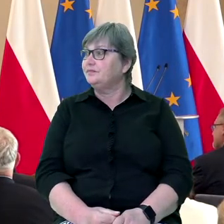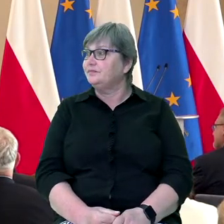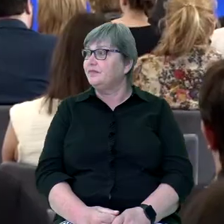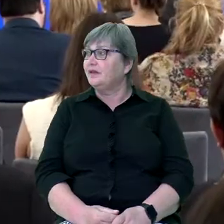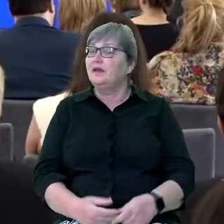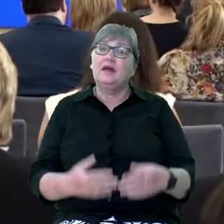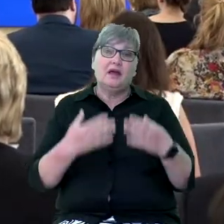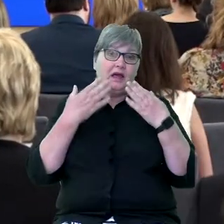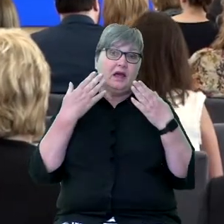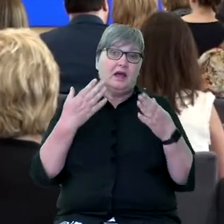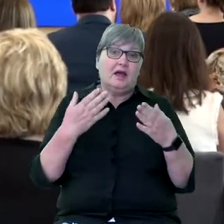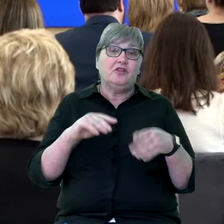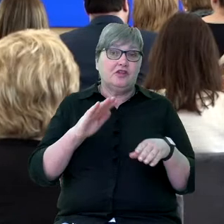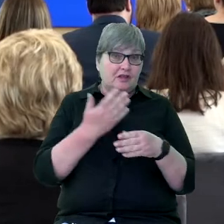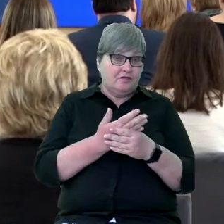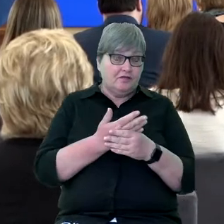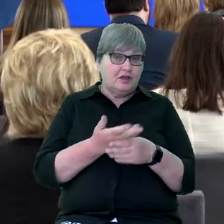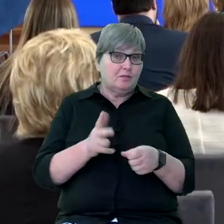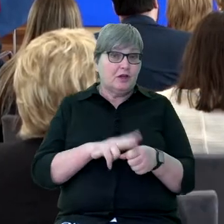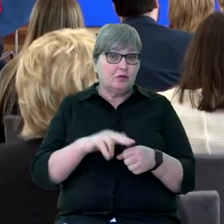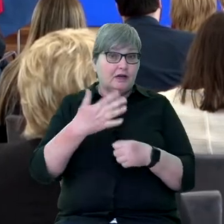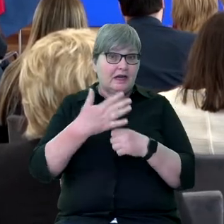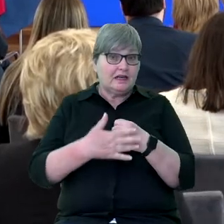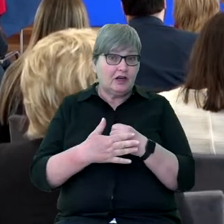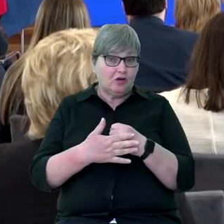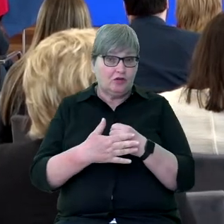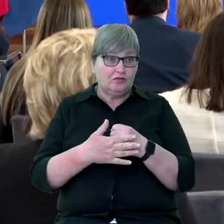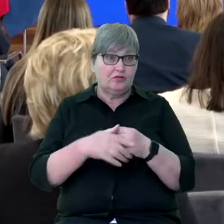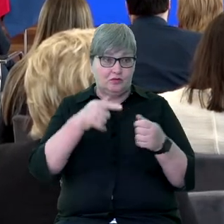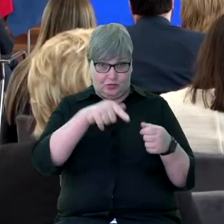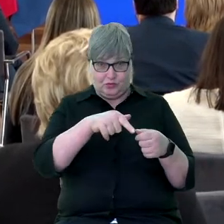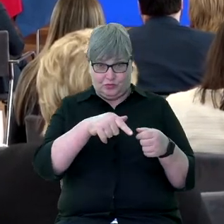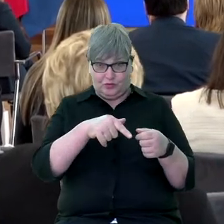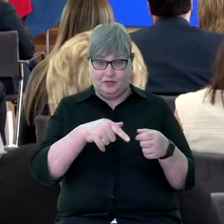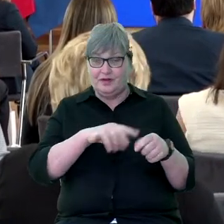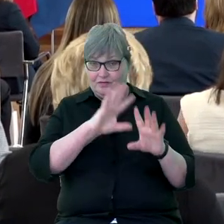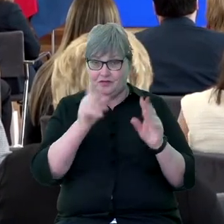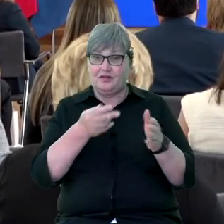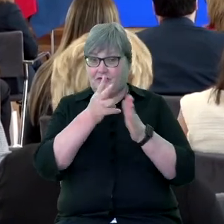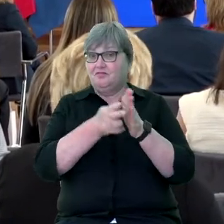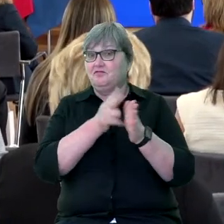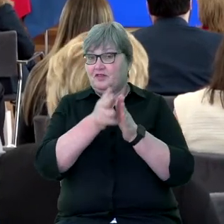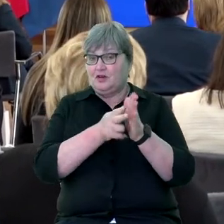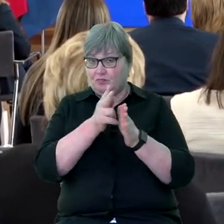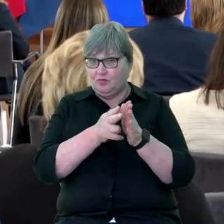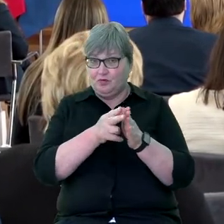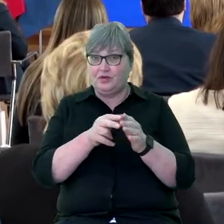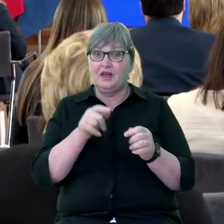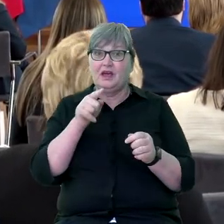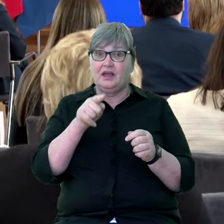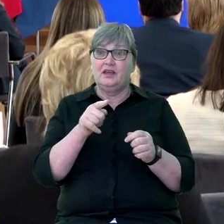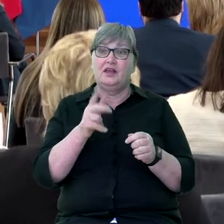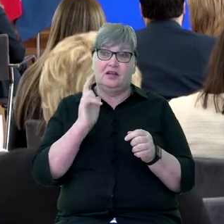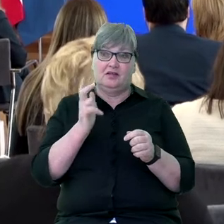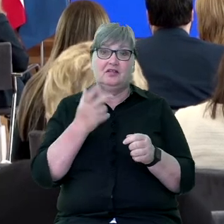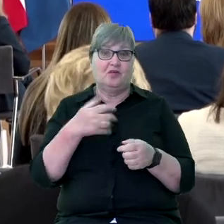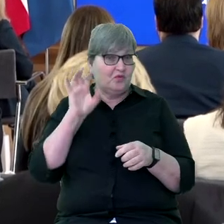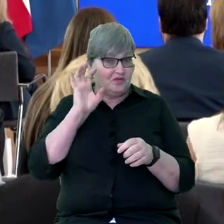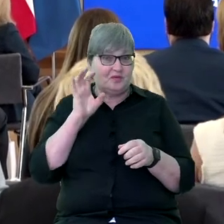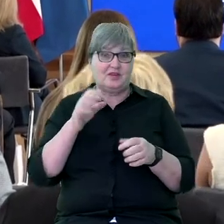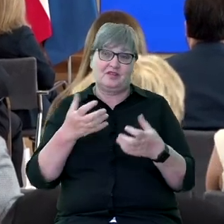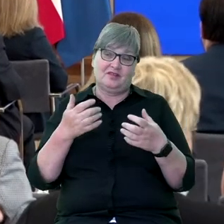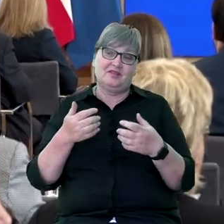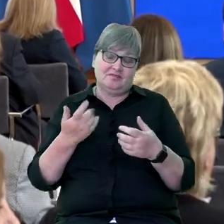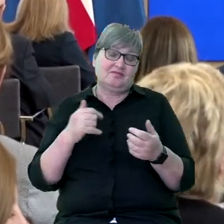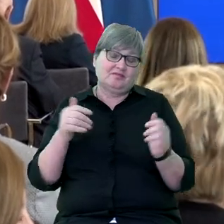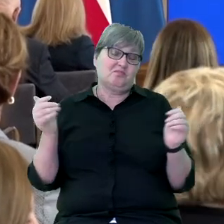która tam na końcu naszej sali wszystko transmituje, więc jak najbardziej, kto miał usłyszeć, usłyszał.